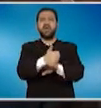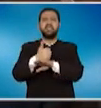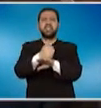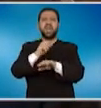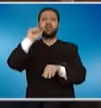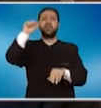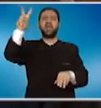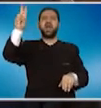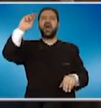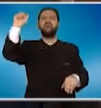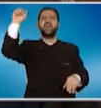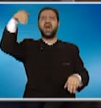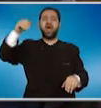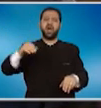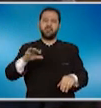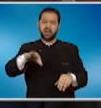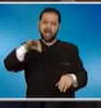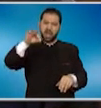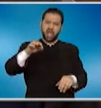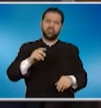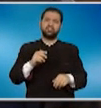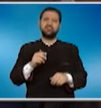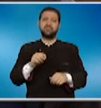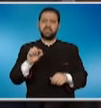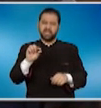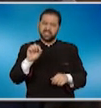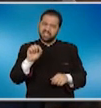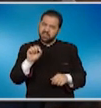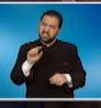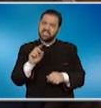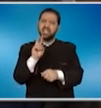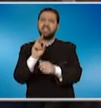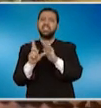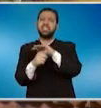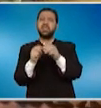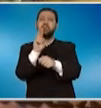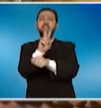din seminția lui Avram, apoi prin